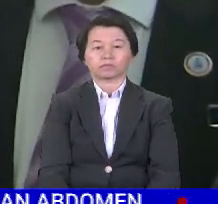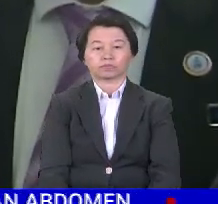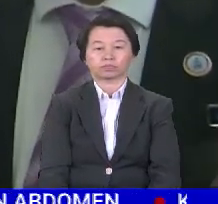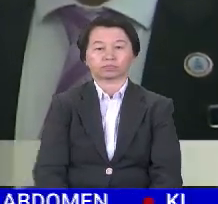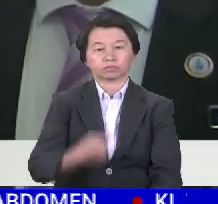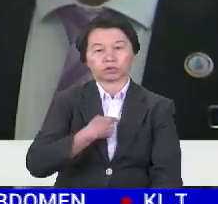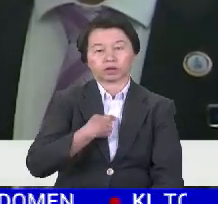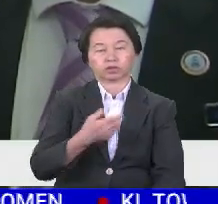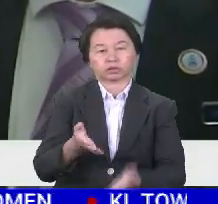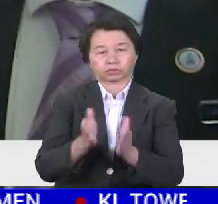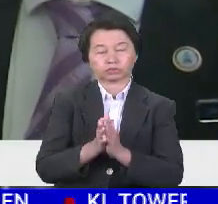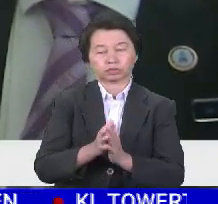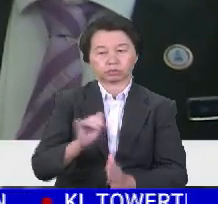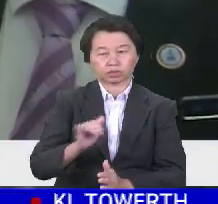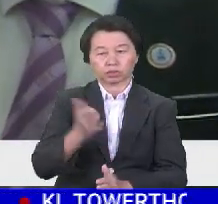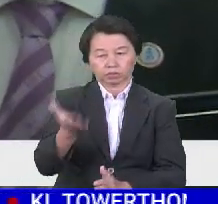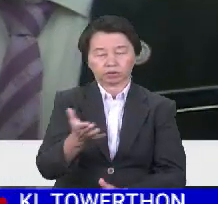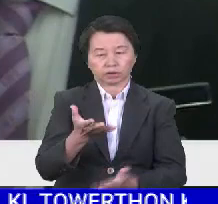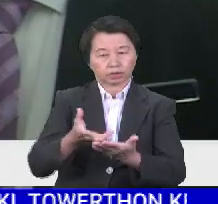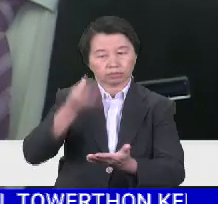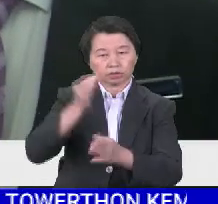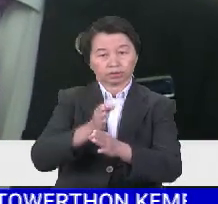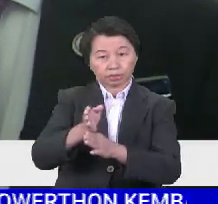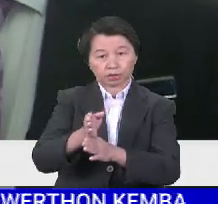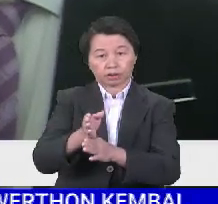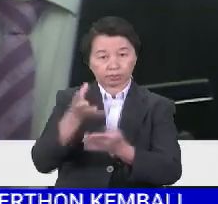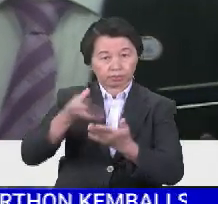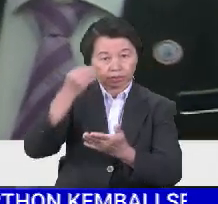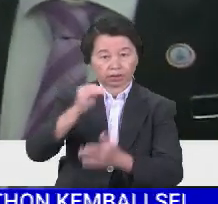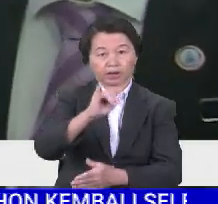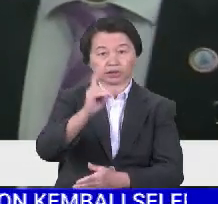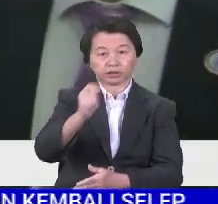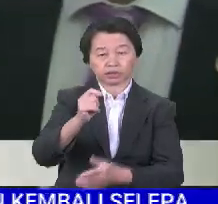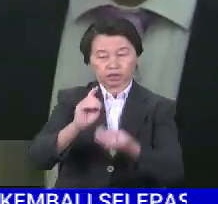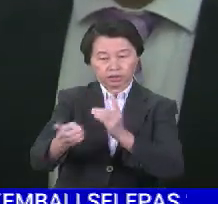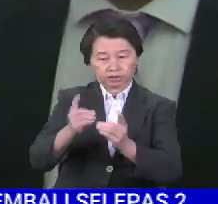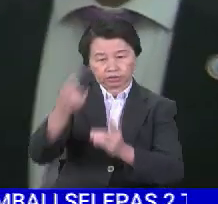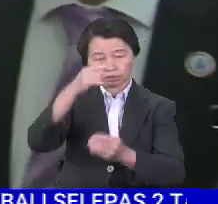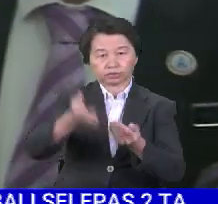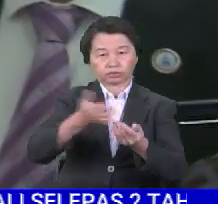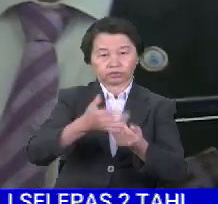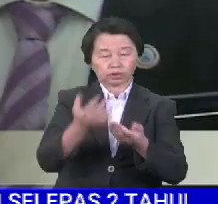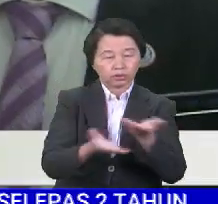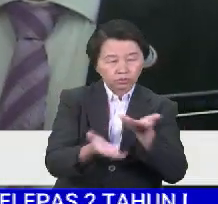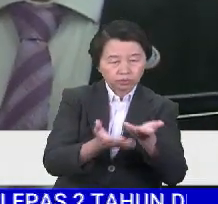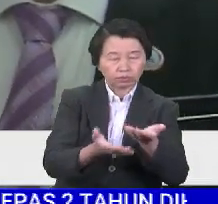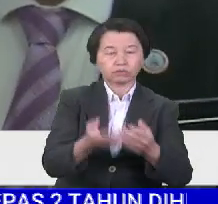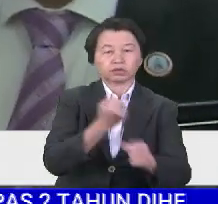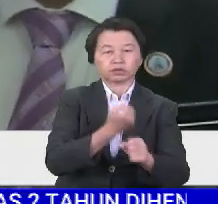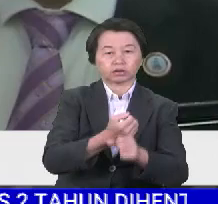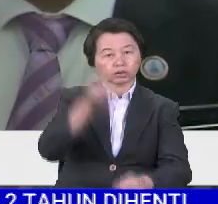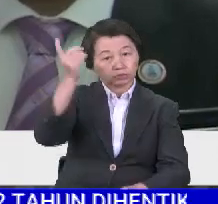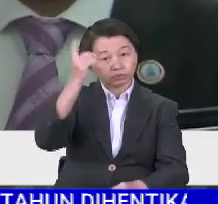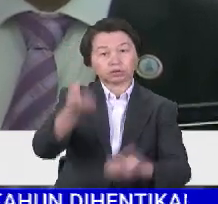Saya juga meminta tadi agar mereka menguasai bidang IT, digital untuk memudahkan urusan kerja, urusan